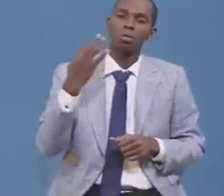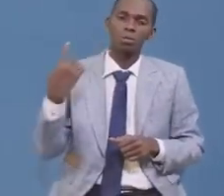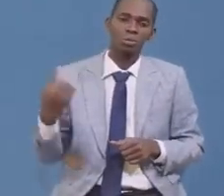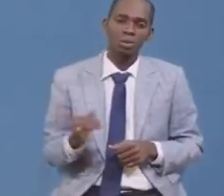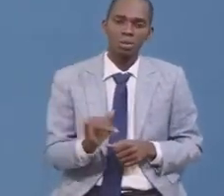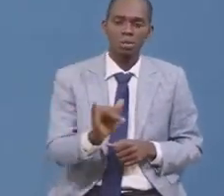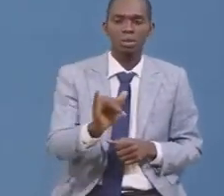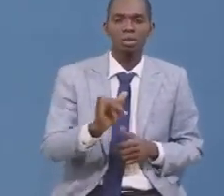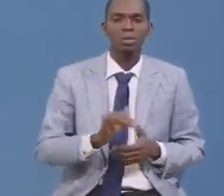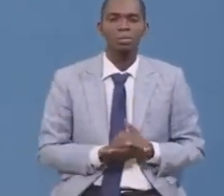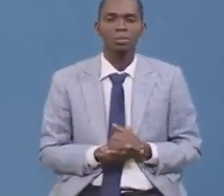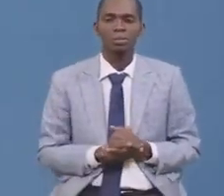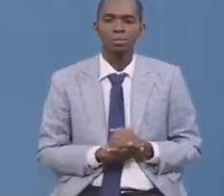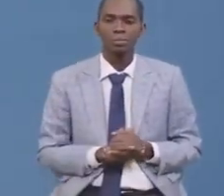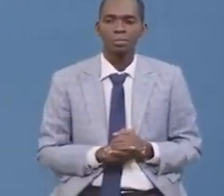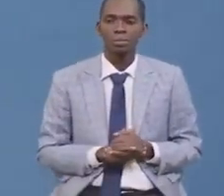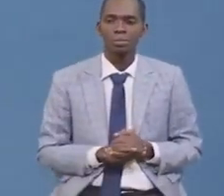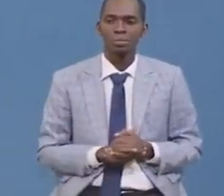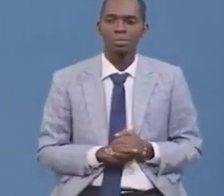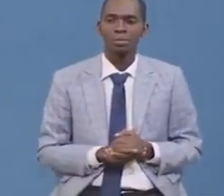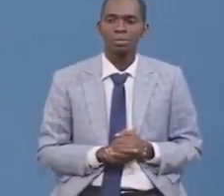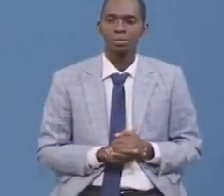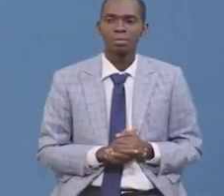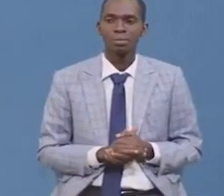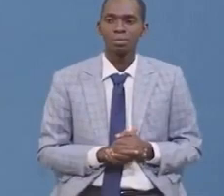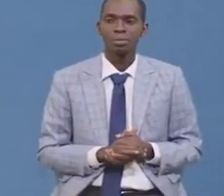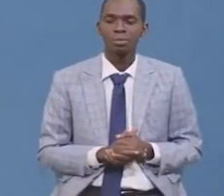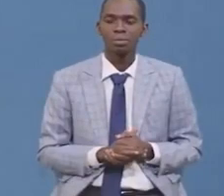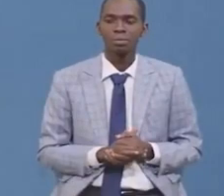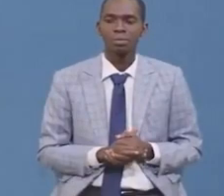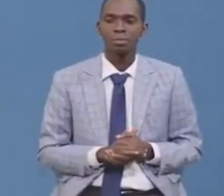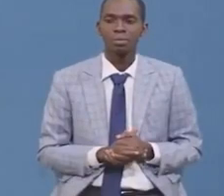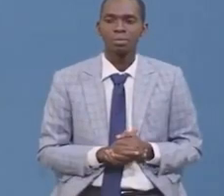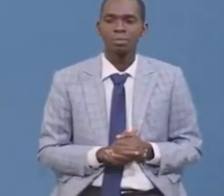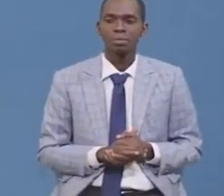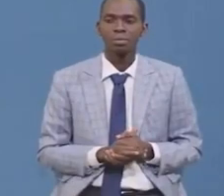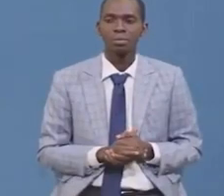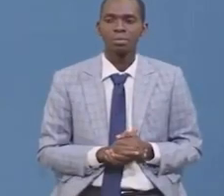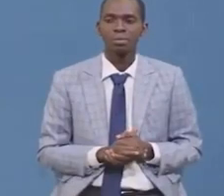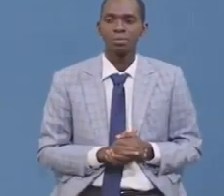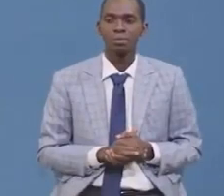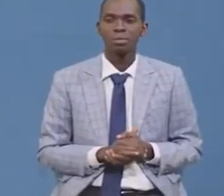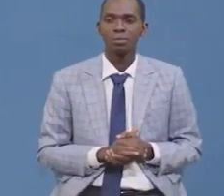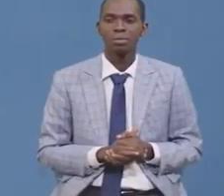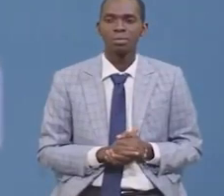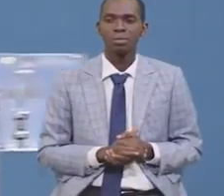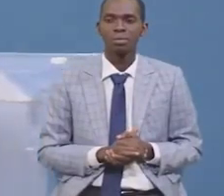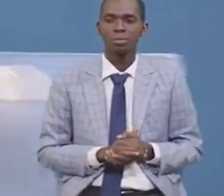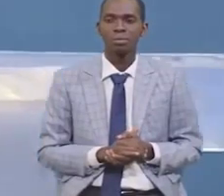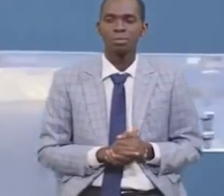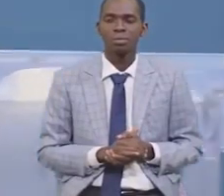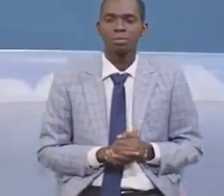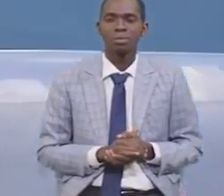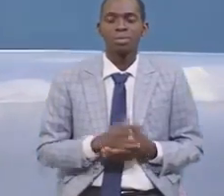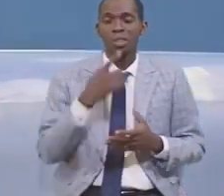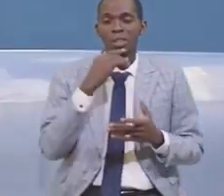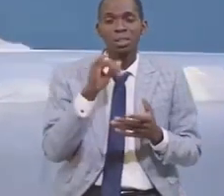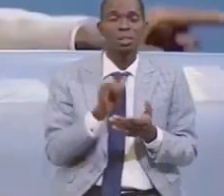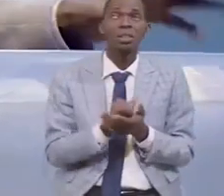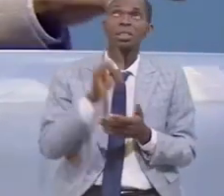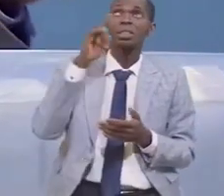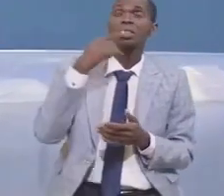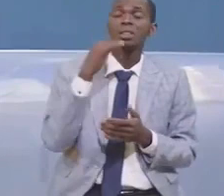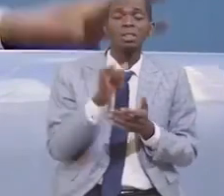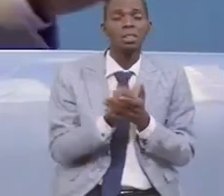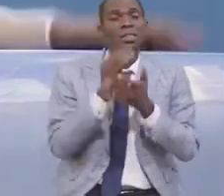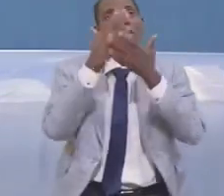ఎంత ప్రాముఖ్యమైనదంటే తన్ను తాను వాక్యముగా ఆయన నిత్యత్వముతో గుర్తించుకున్నారు. Even says heaven and earth shall pass away